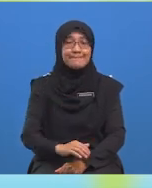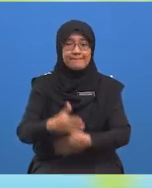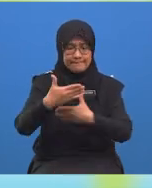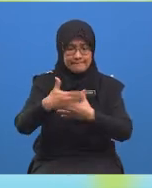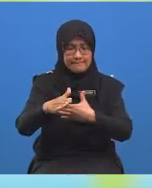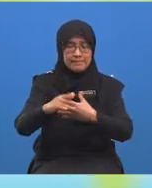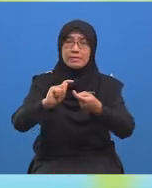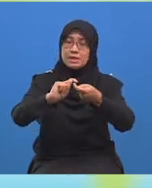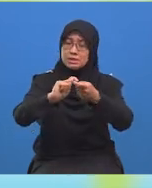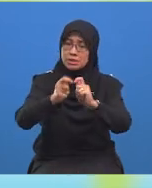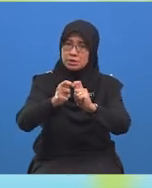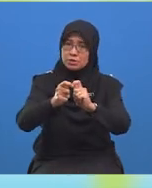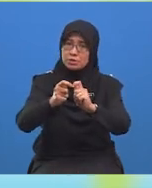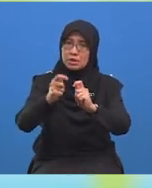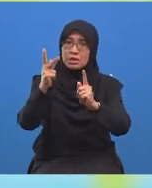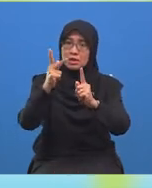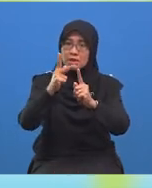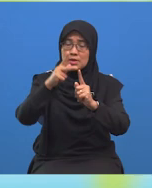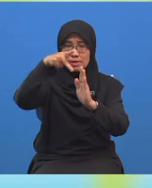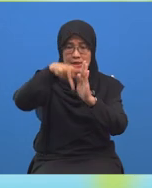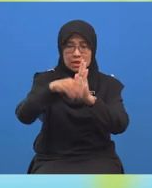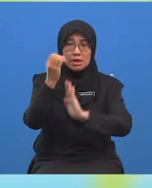Seterusnya, tukarkan semula